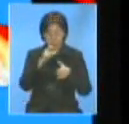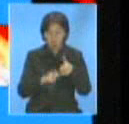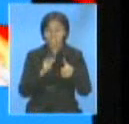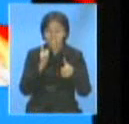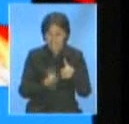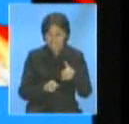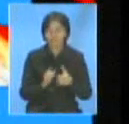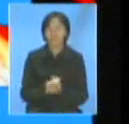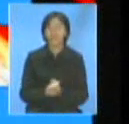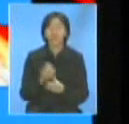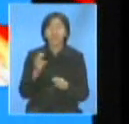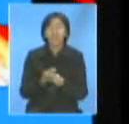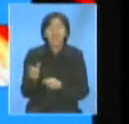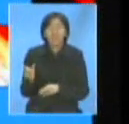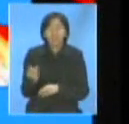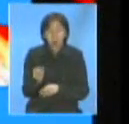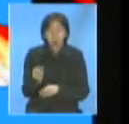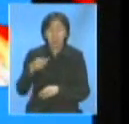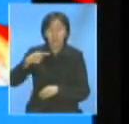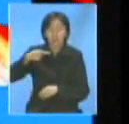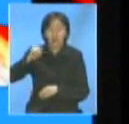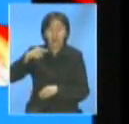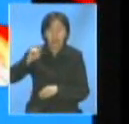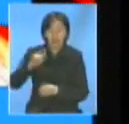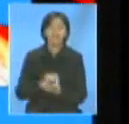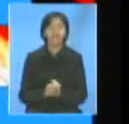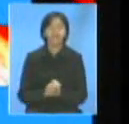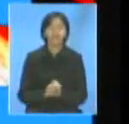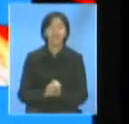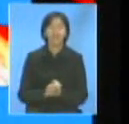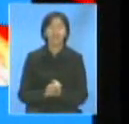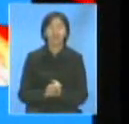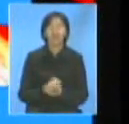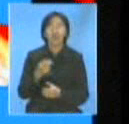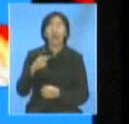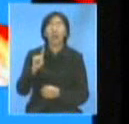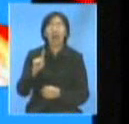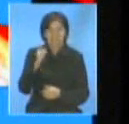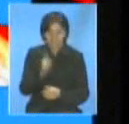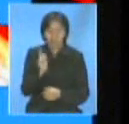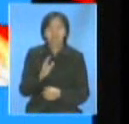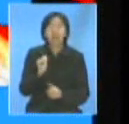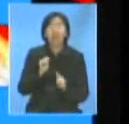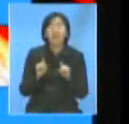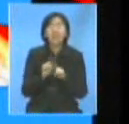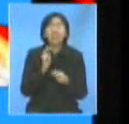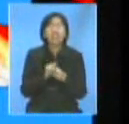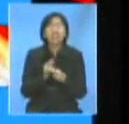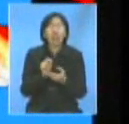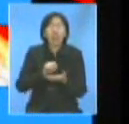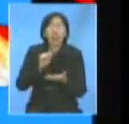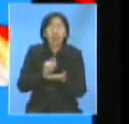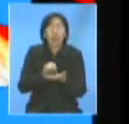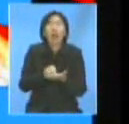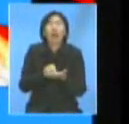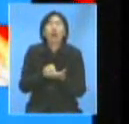แต่คนที่มีอักษรย่อปอปลาในโฉนดเนี่ยมันเป็นตัวฉากตัวละครท่านนั่นเองครับท่านประธานจะเห็นว่